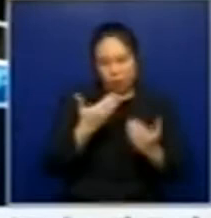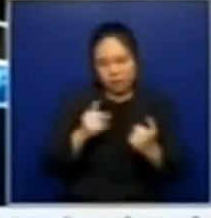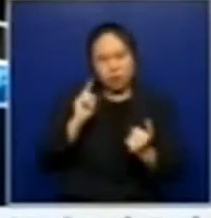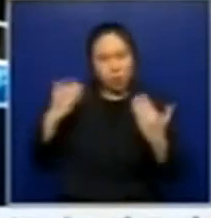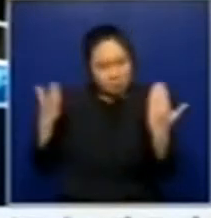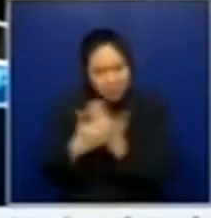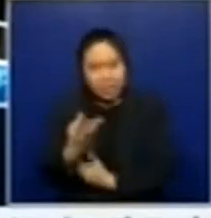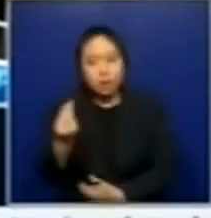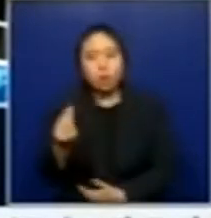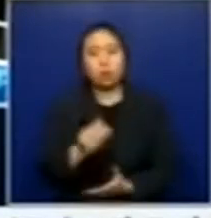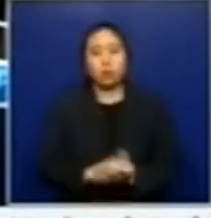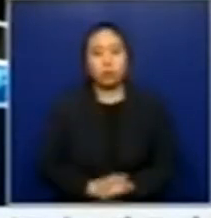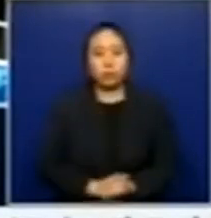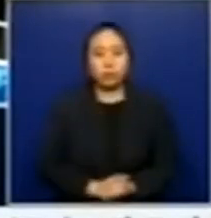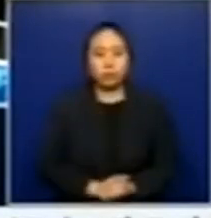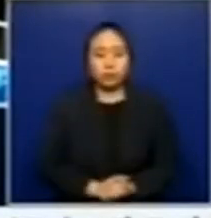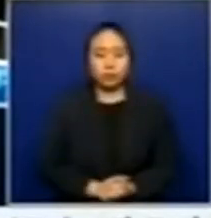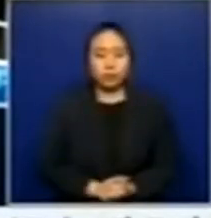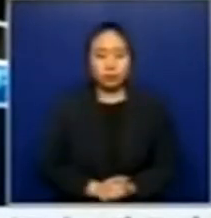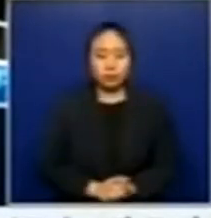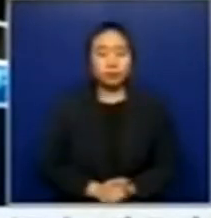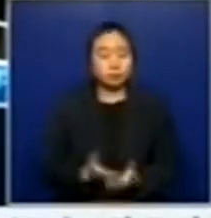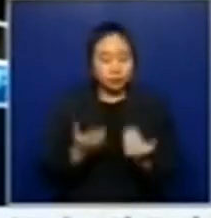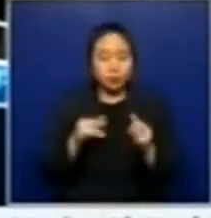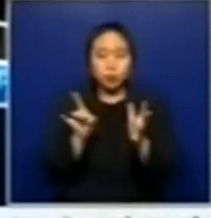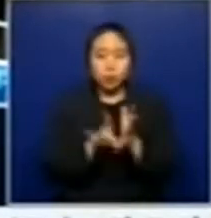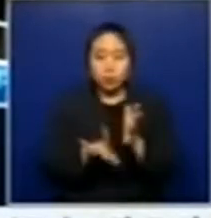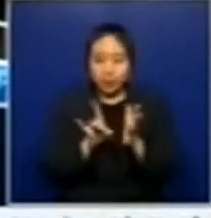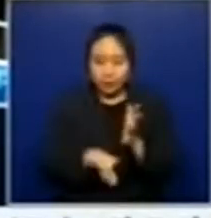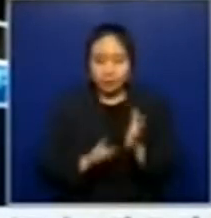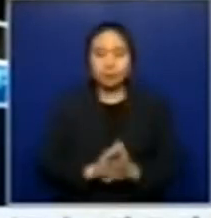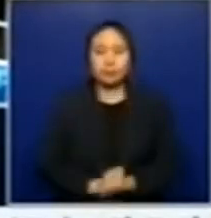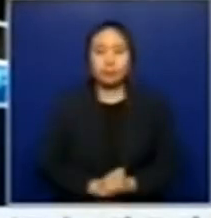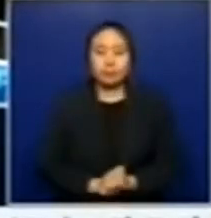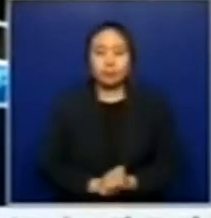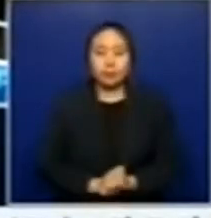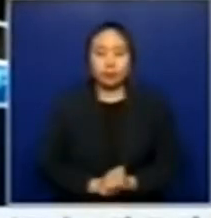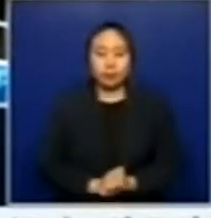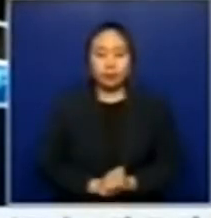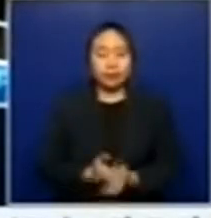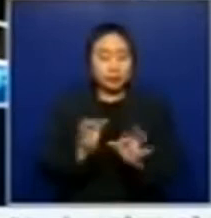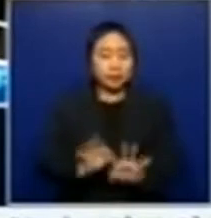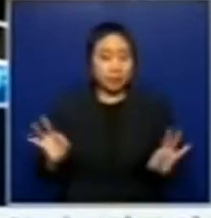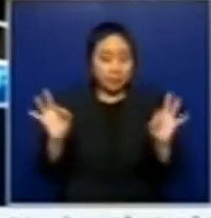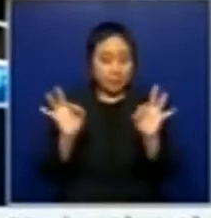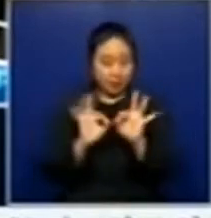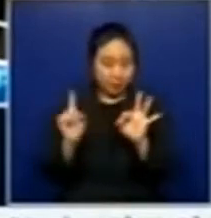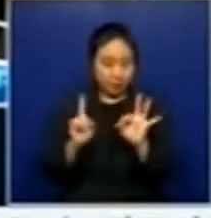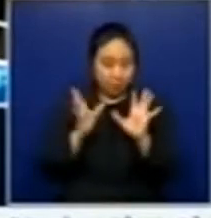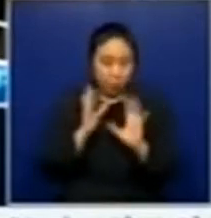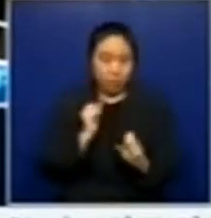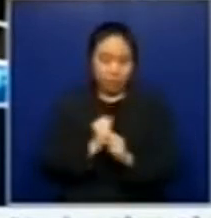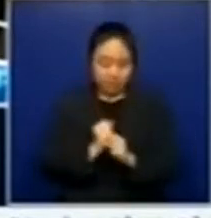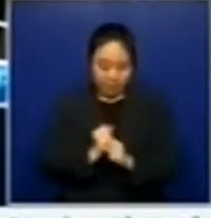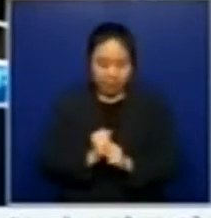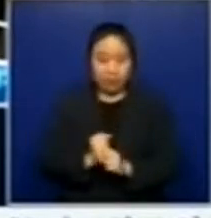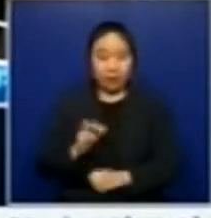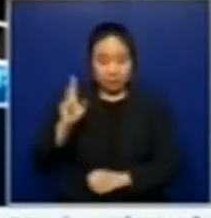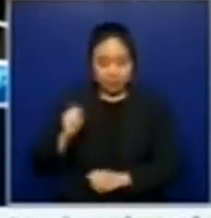ท่านประธานครับเรื่องสุดท้ายครับเรื่องที่สำคัญที่สุด ผมว่าเจ้าหน้าที่สภาเตรียมที่จอดรถไว้เยอะๆเ